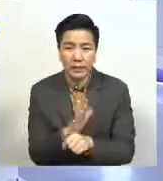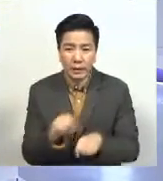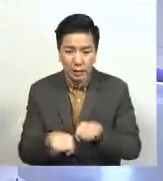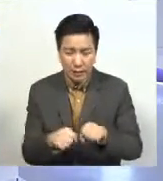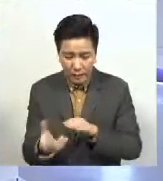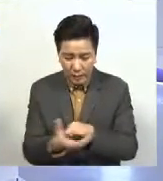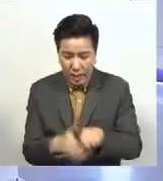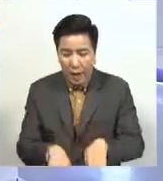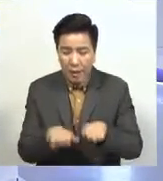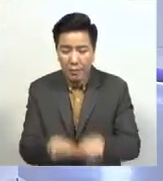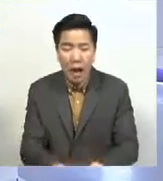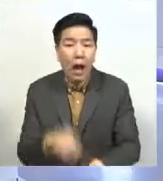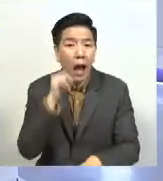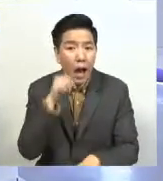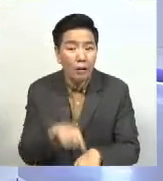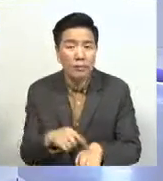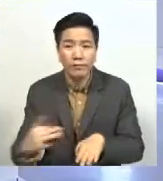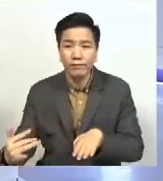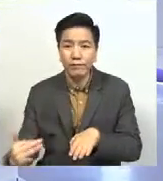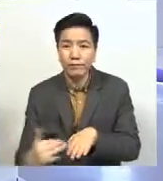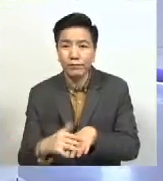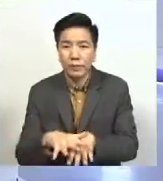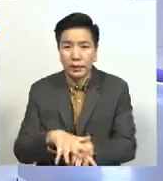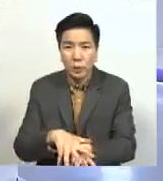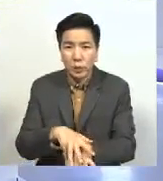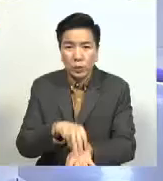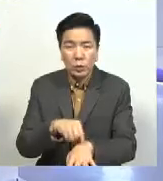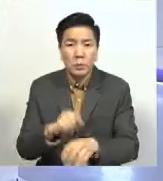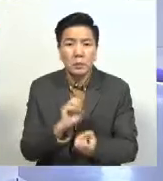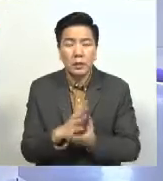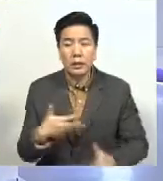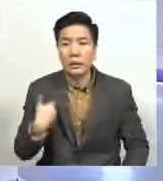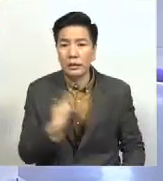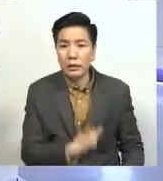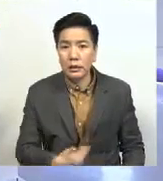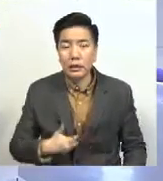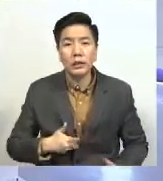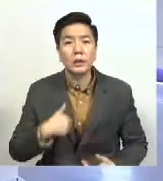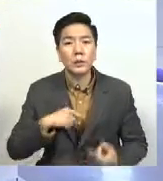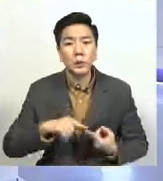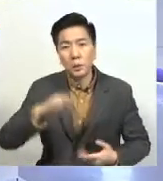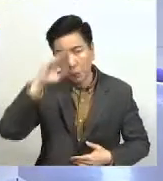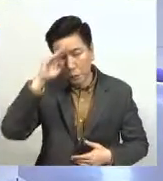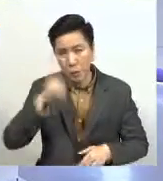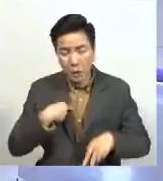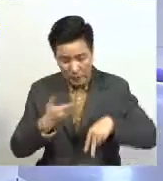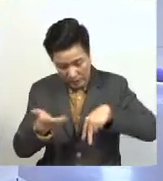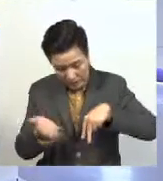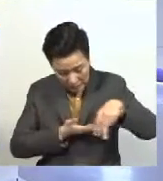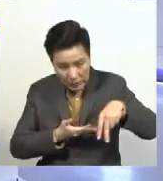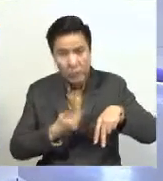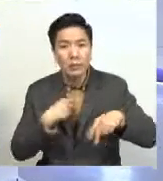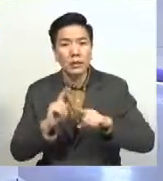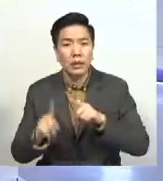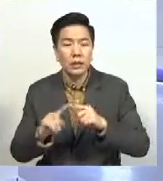น้ำ แล้วปรากฏว่าสารเคมีต่างๆเหล่านี้มาทำปฏิกิริยากับร่างกายจนเกิดอาการเจ็บป่วยถึงขั้นตัดแข้งตัดขาก็มีนะฮะ